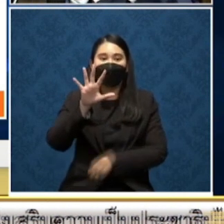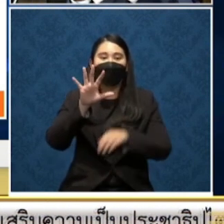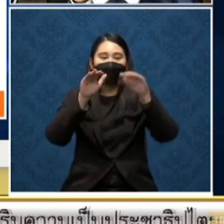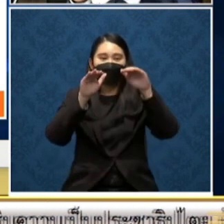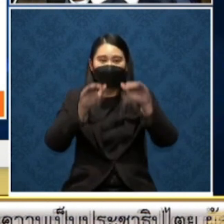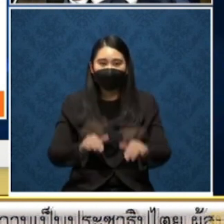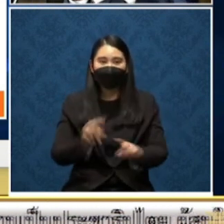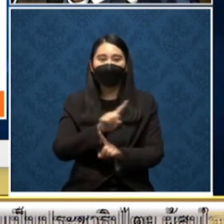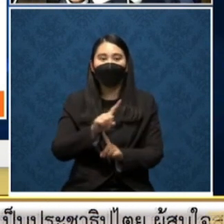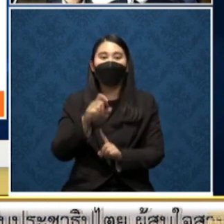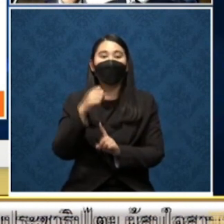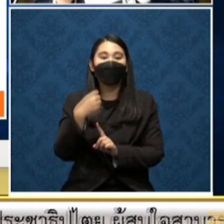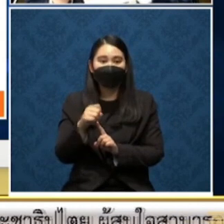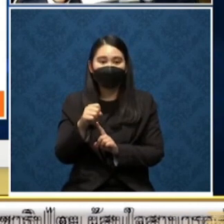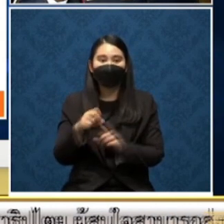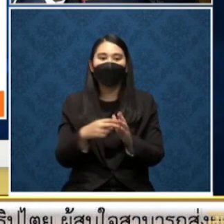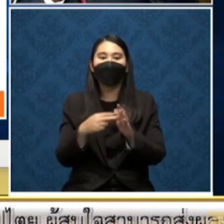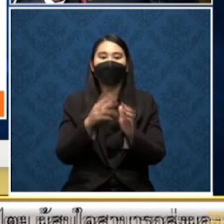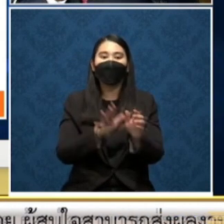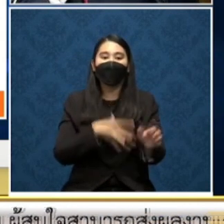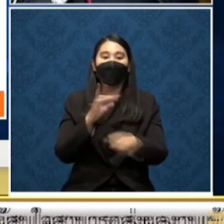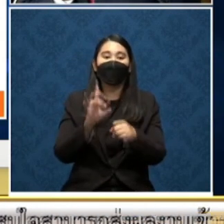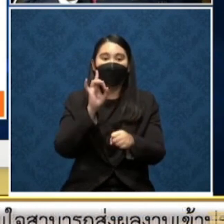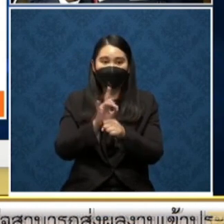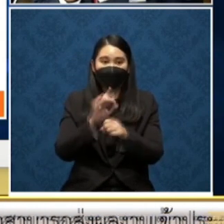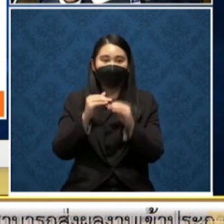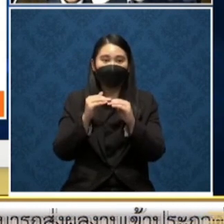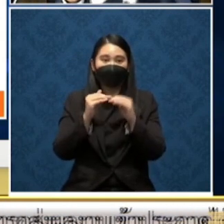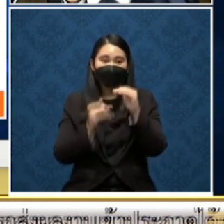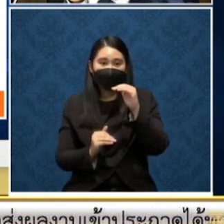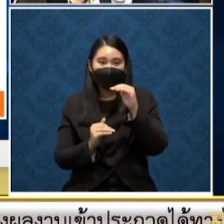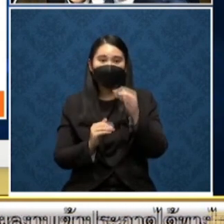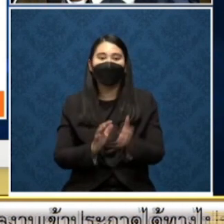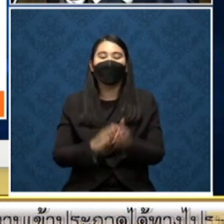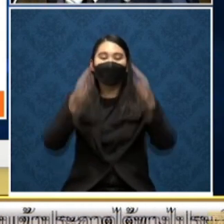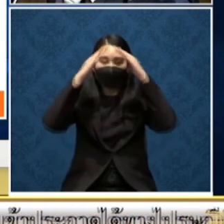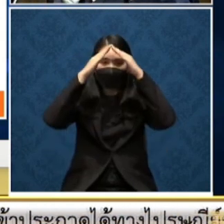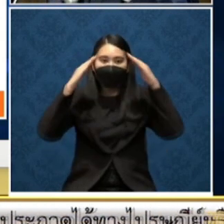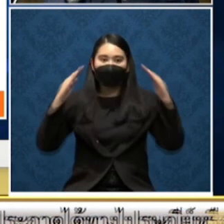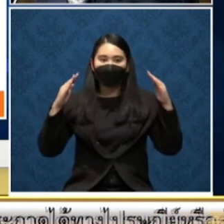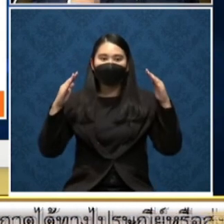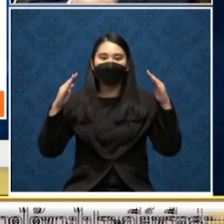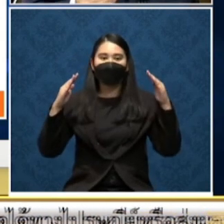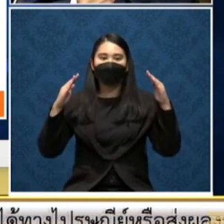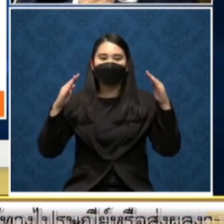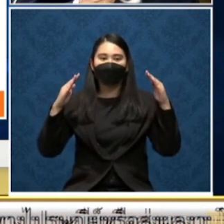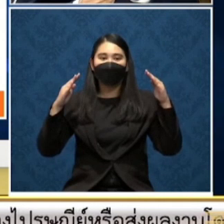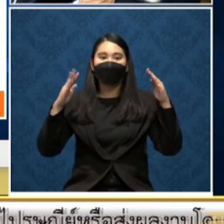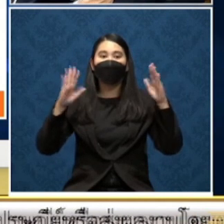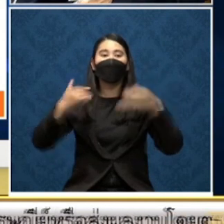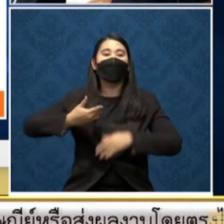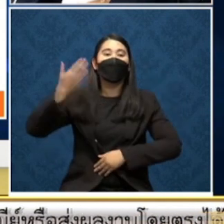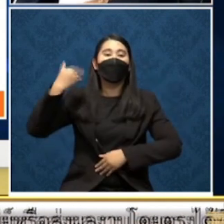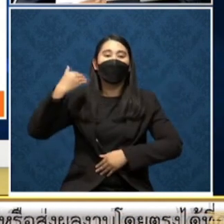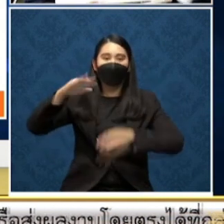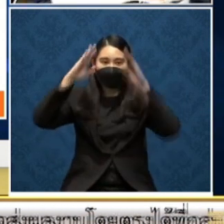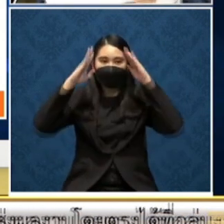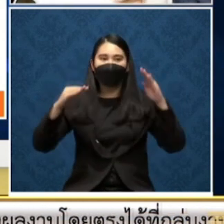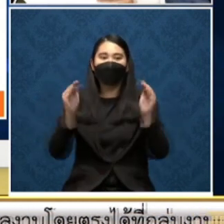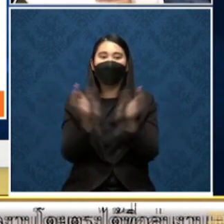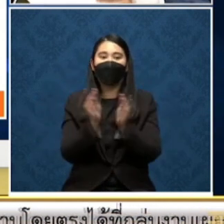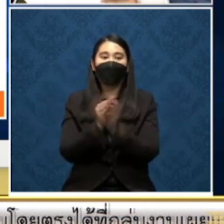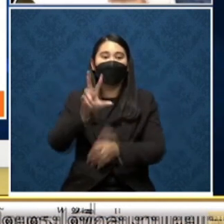ษัทให้มันจบเรื่องสิ้นเรื่องสิ้นราวไปแบบนั้นแต่ผมมีความตั้งใจที่อยากจะเป็นองค์กรข่าวที่เป็นปากเป็นเสียงแล้ว